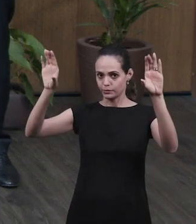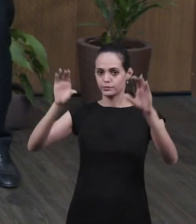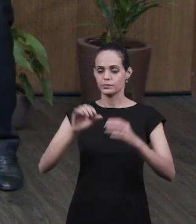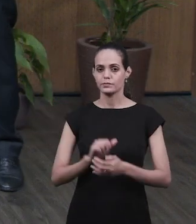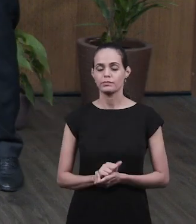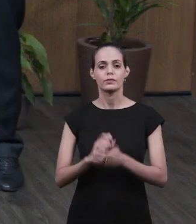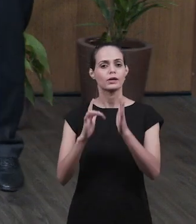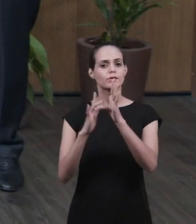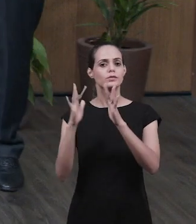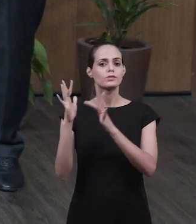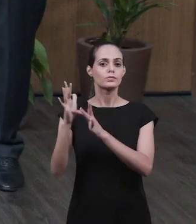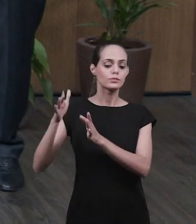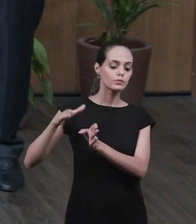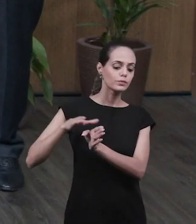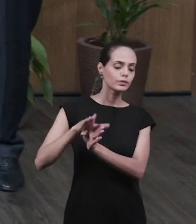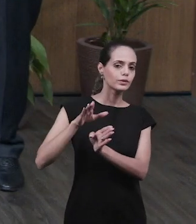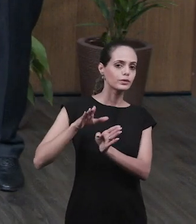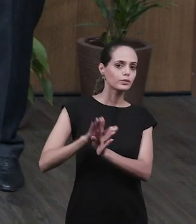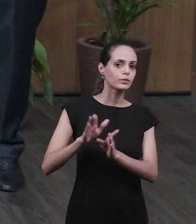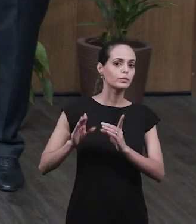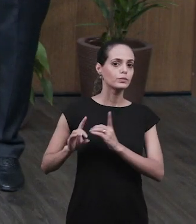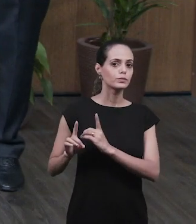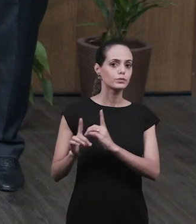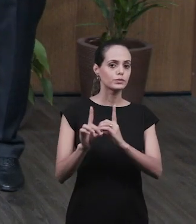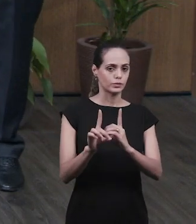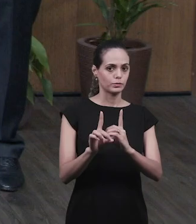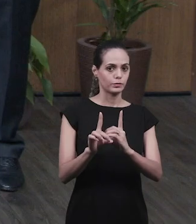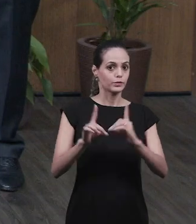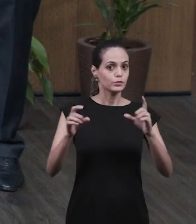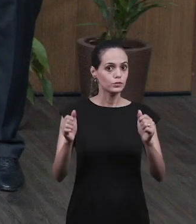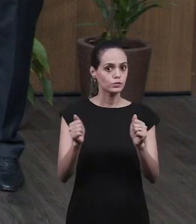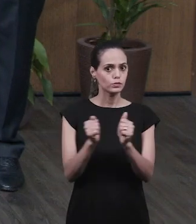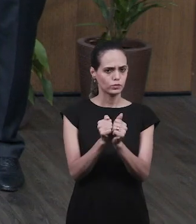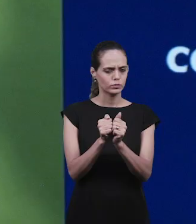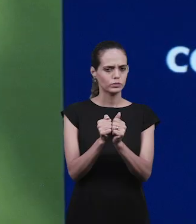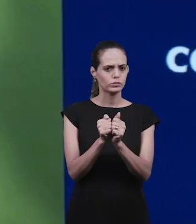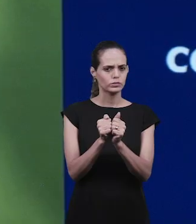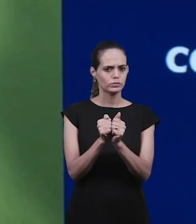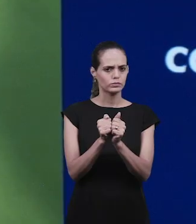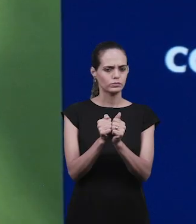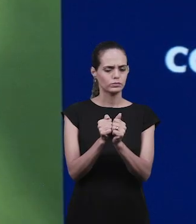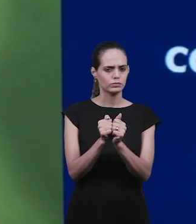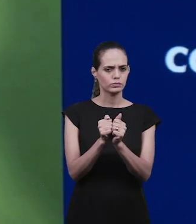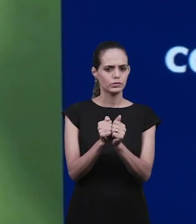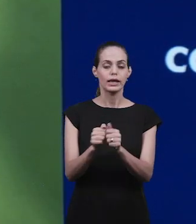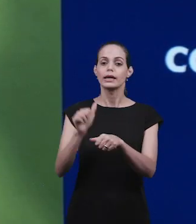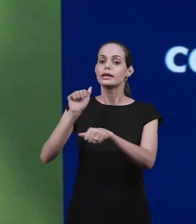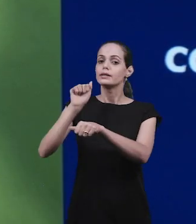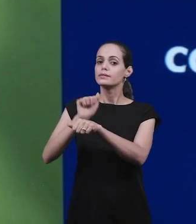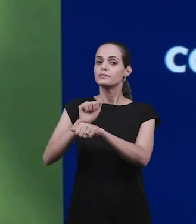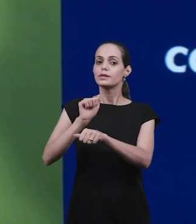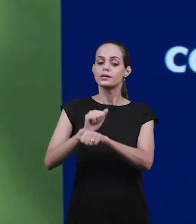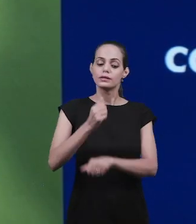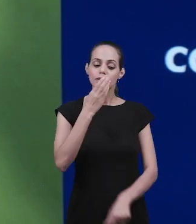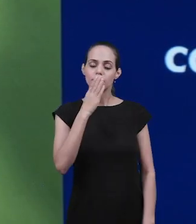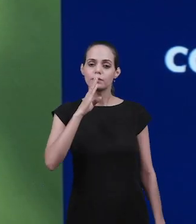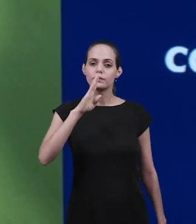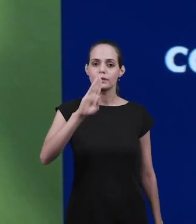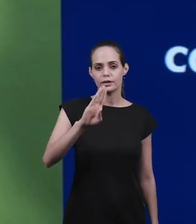au ciel, le Seigneur Jésus a donné des orientations à ses disciples qui restent